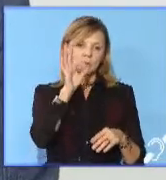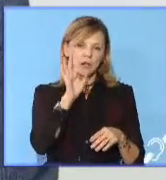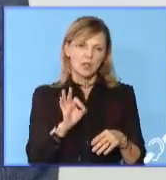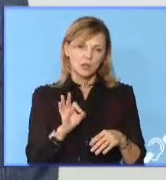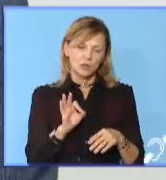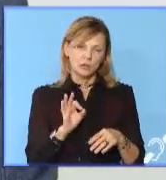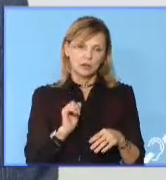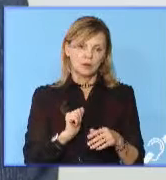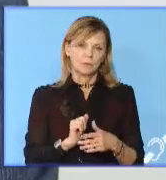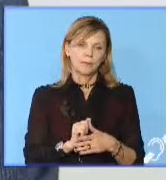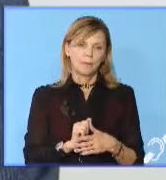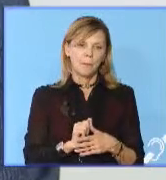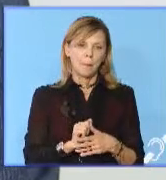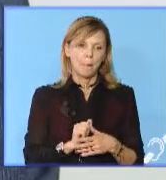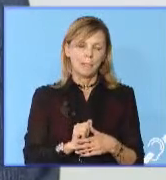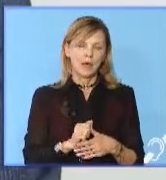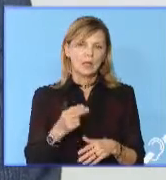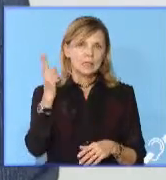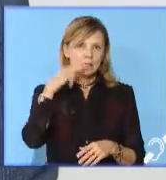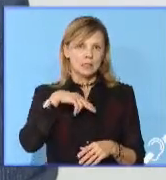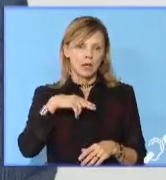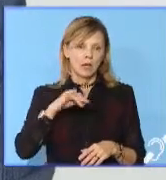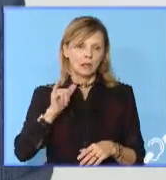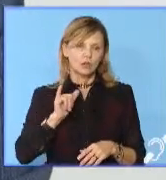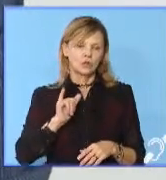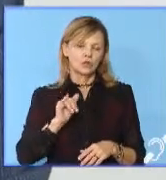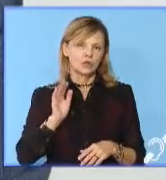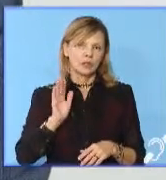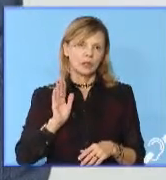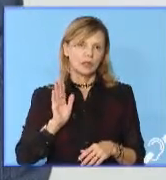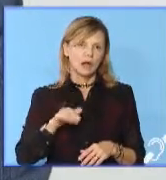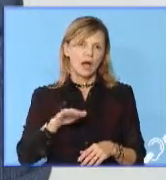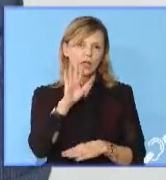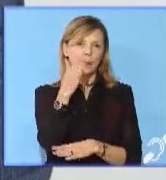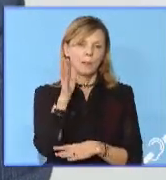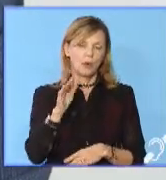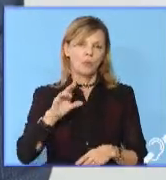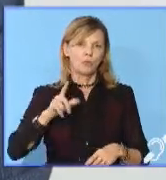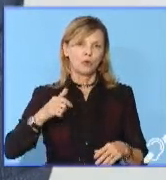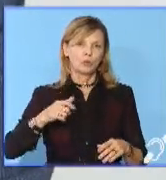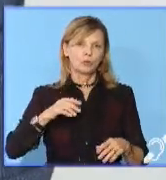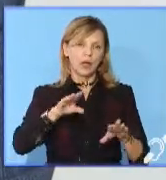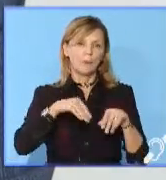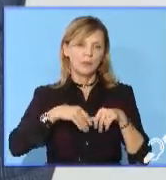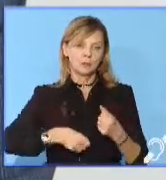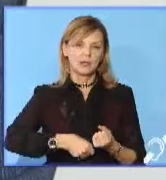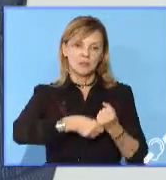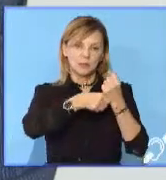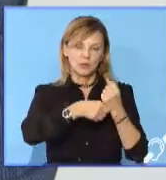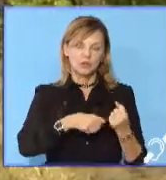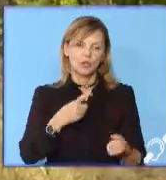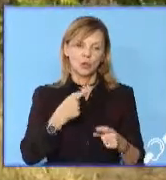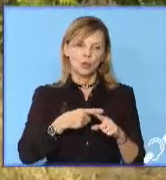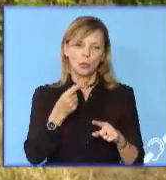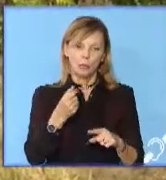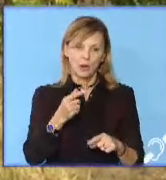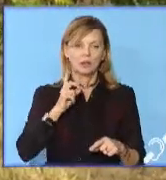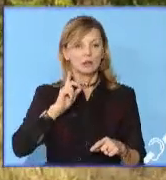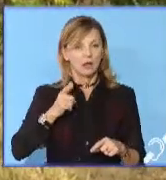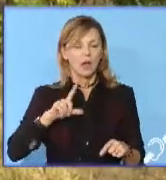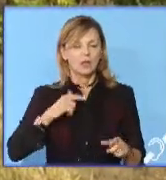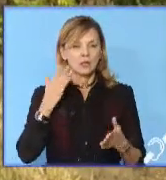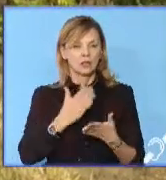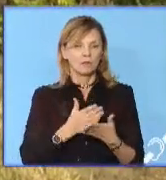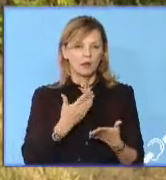Iată, înțeleg că inclusiv cei care au exploatații pomicole vor putea fi sprijiniți cu sume destul de consistente. Da,